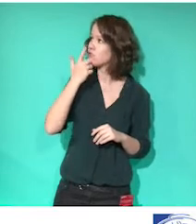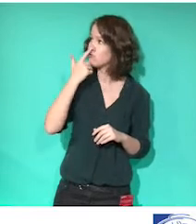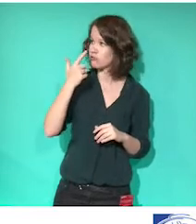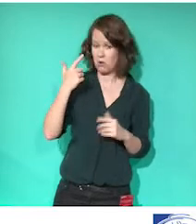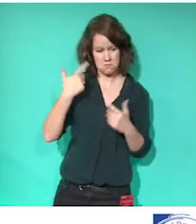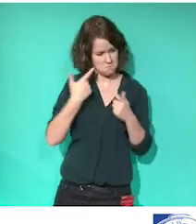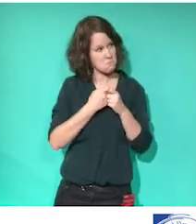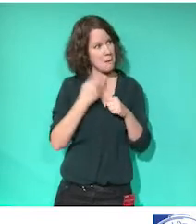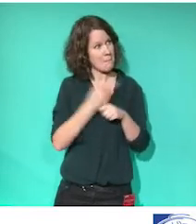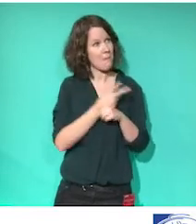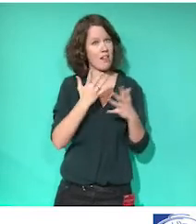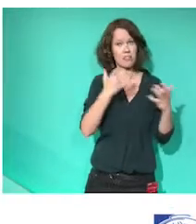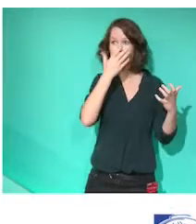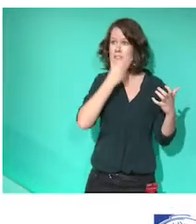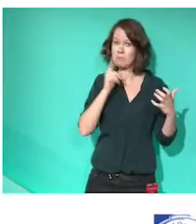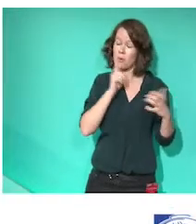CESE également.